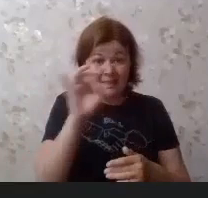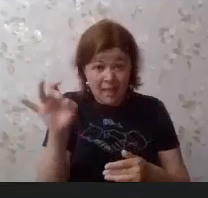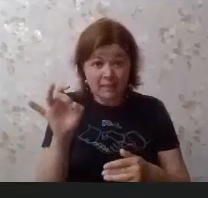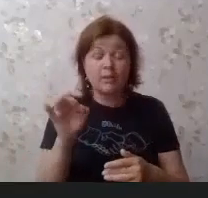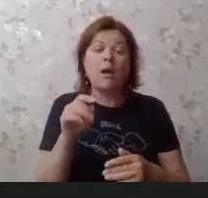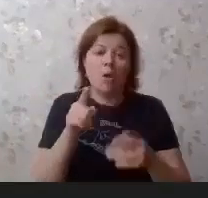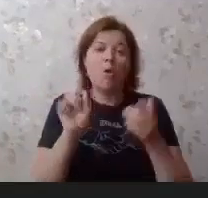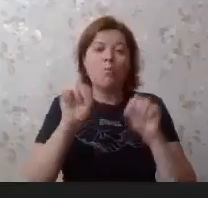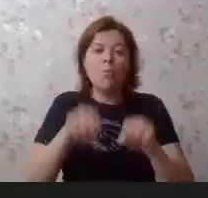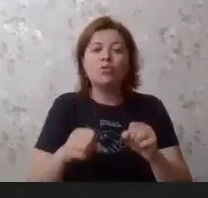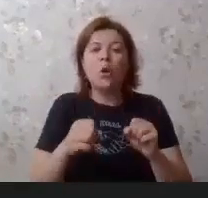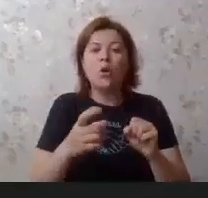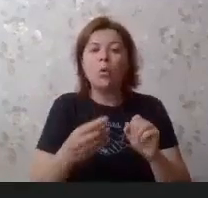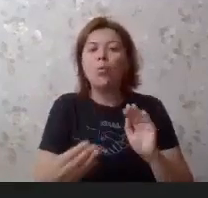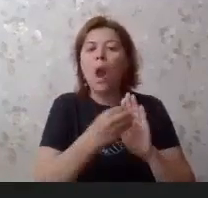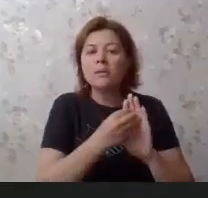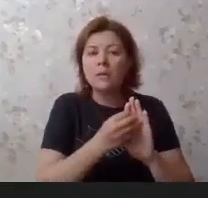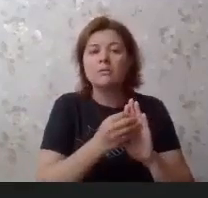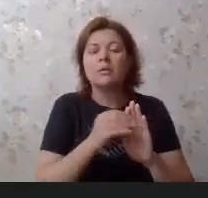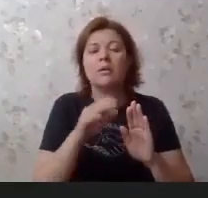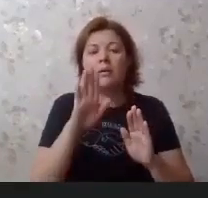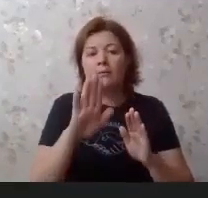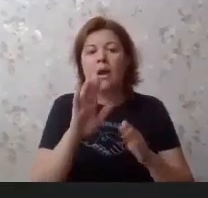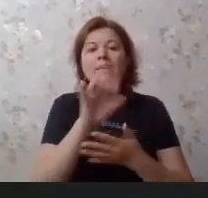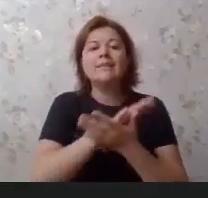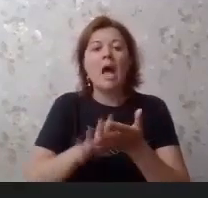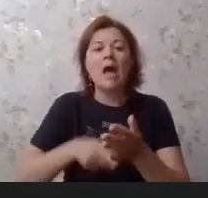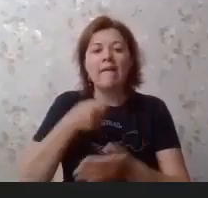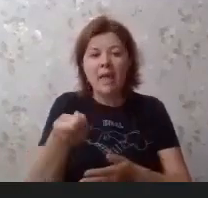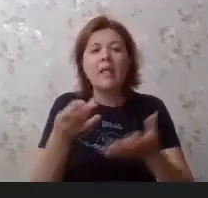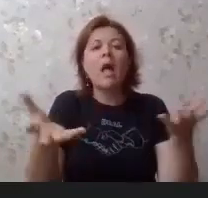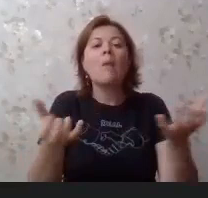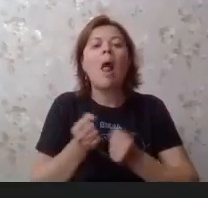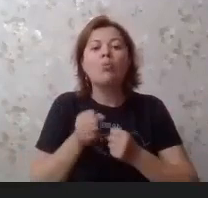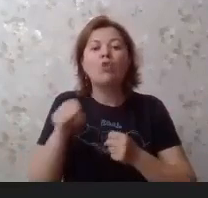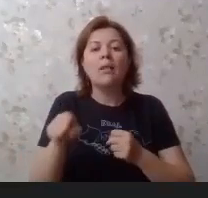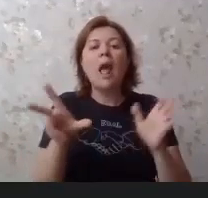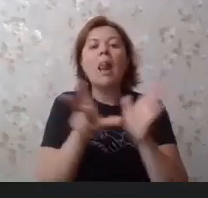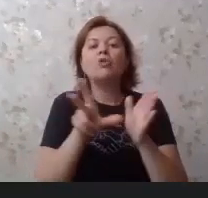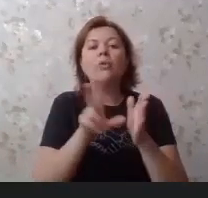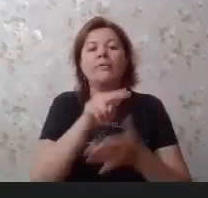конечно, о заявлении на получение сертификата.